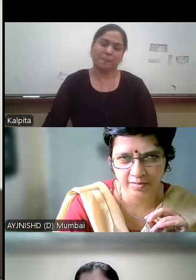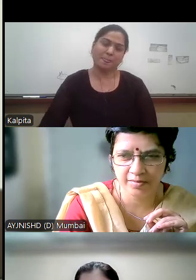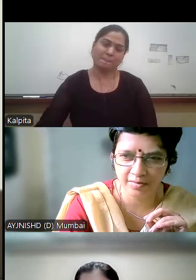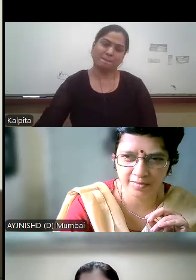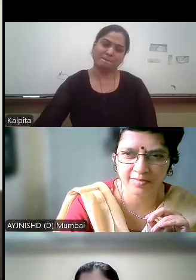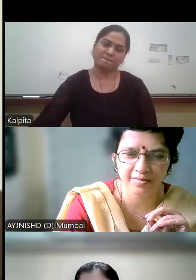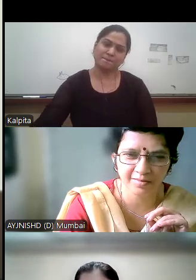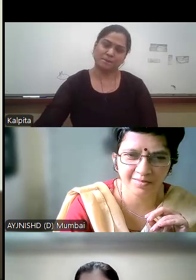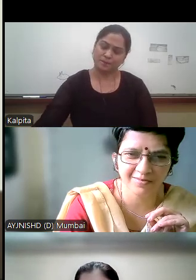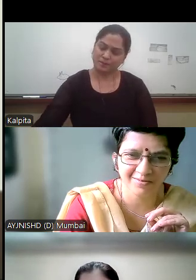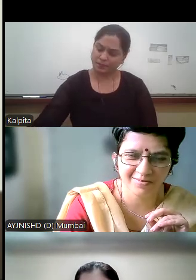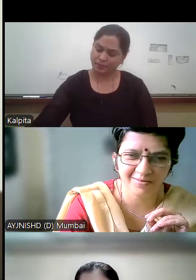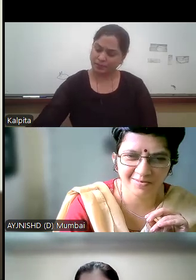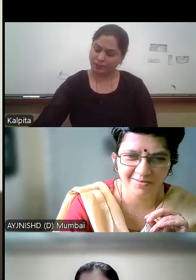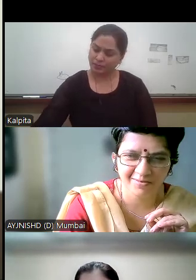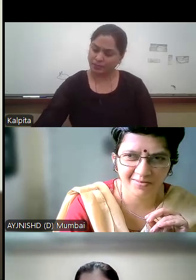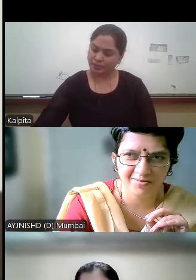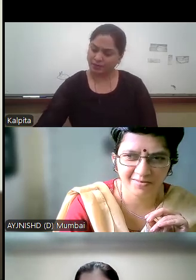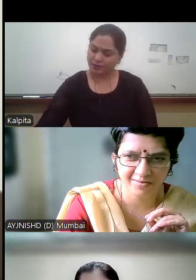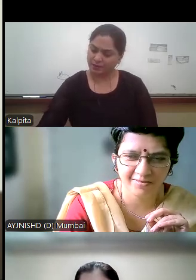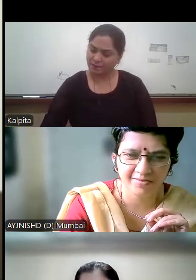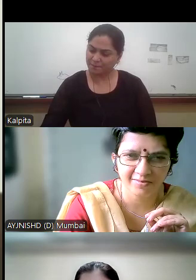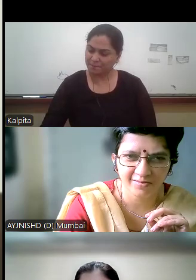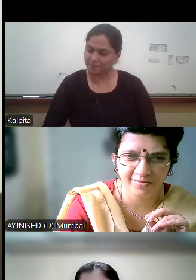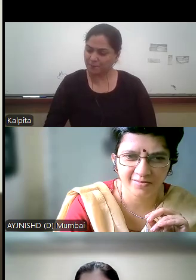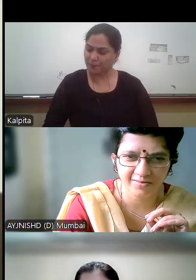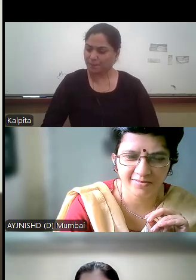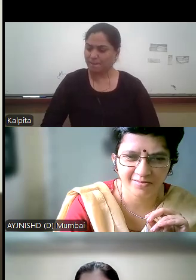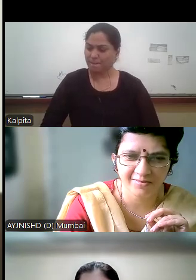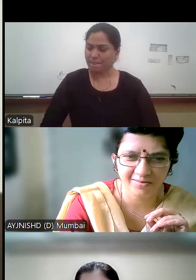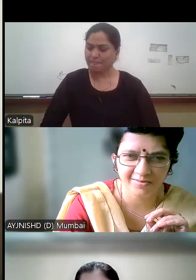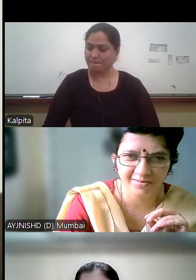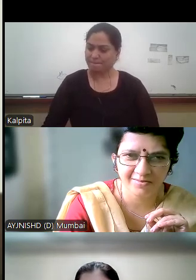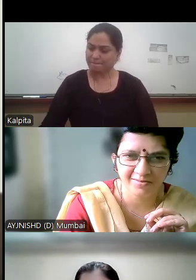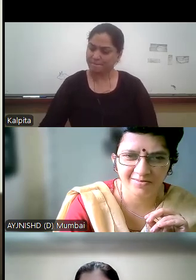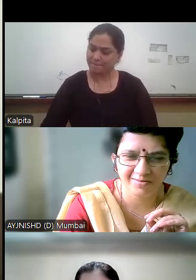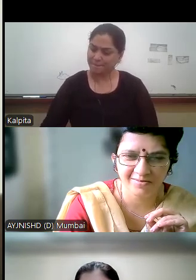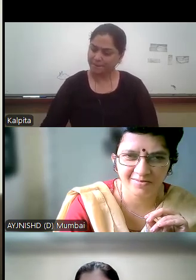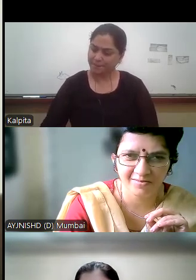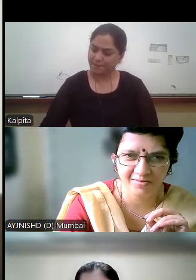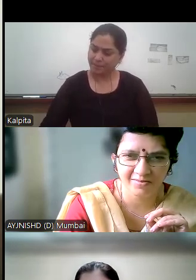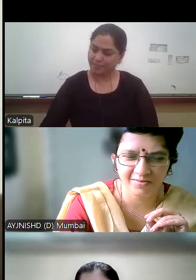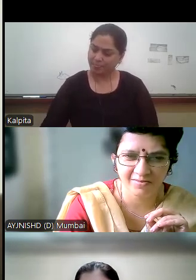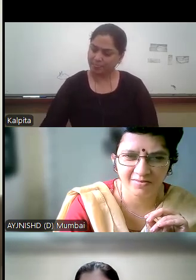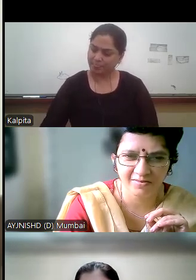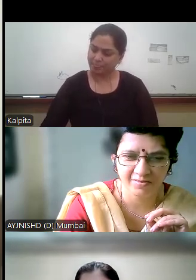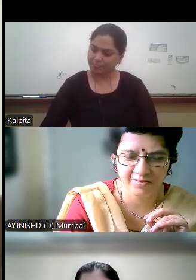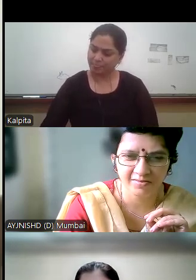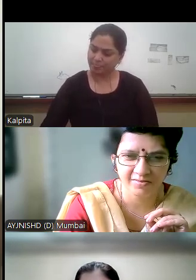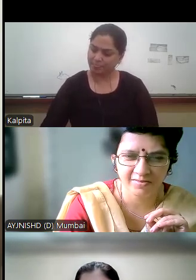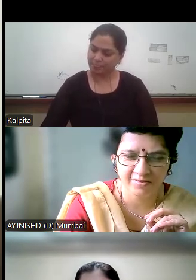यहाँ से सपोर्ट देते हुए बच्चे को करवट दिलाना है। अगर उसको उल्टे से सीधा करना